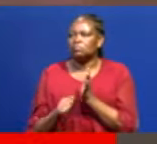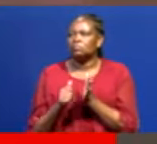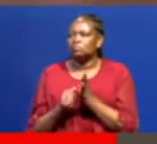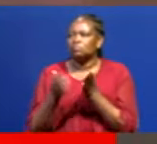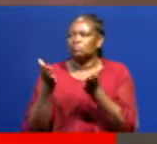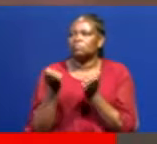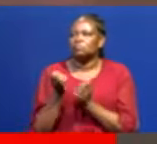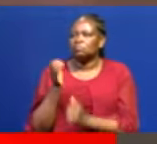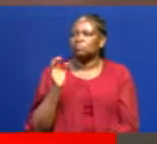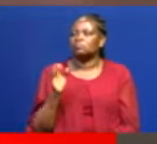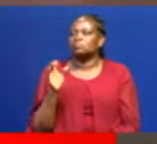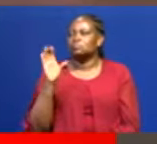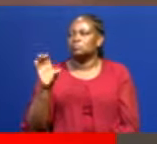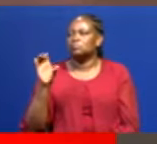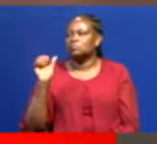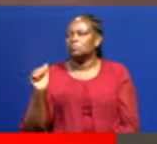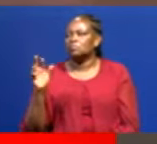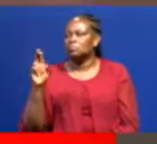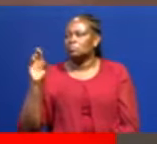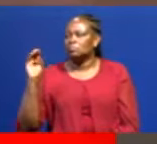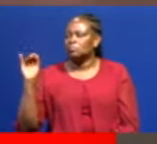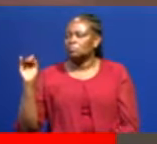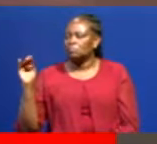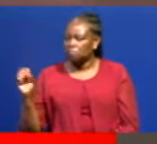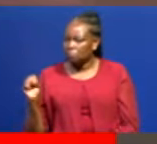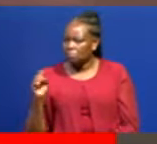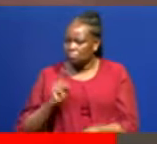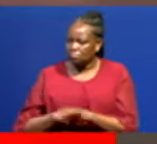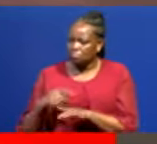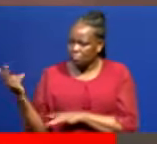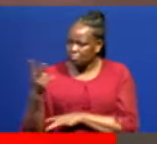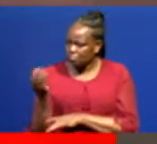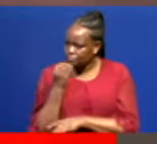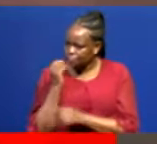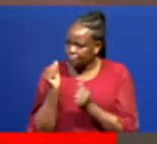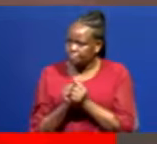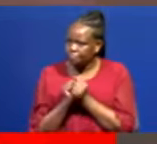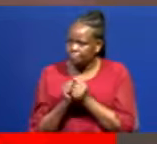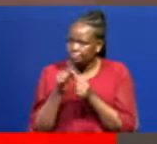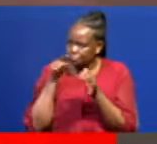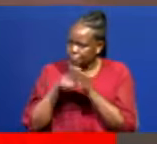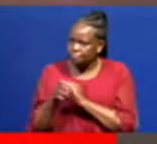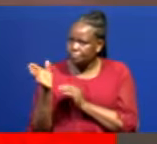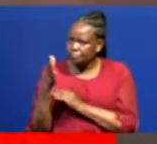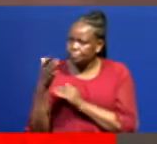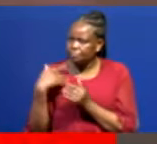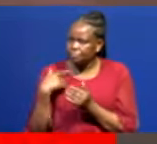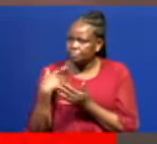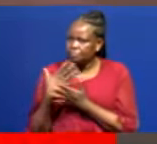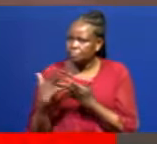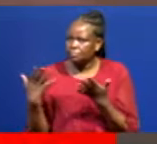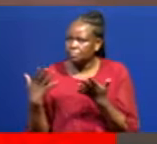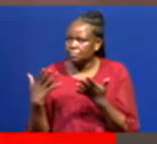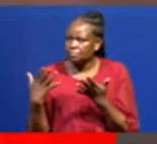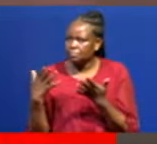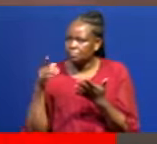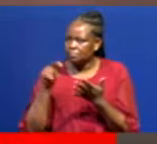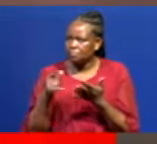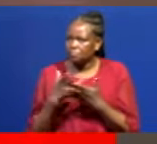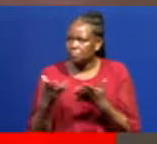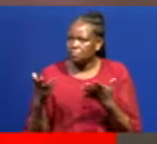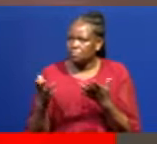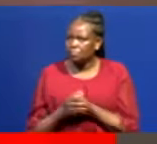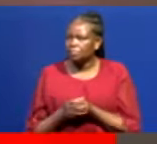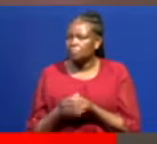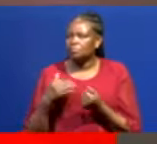Carbohydrates. Sasa wakati unakula ugali na samaki, pale ndani kwa samaki kuna cells, na hizo cells